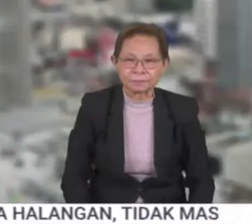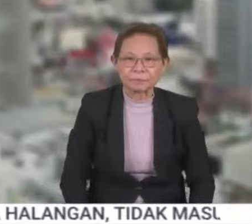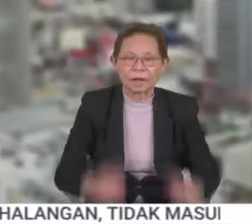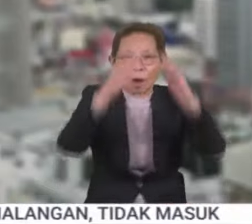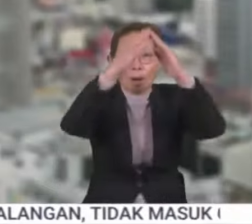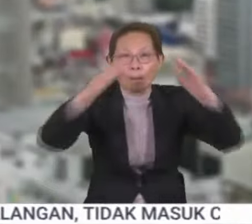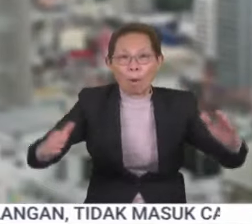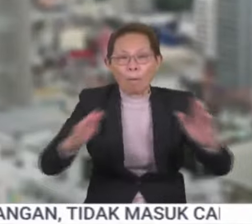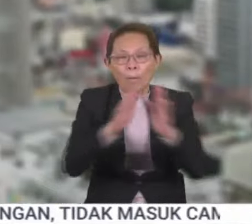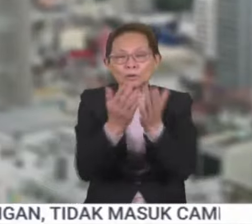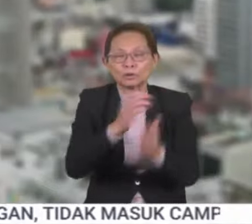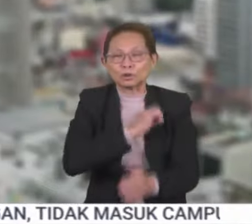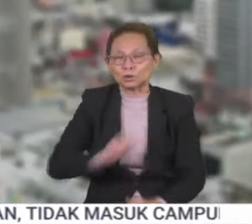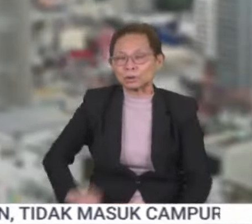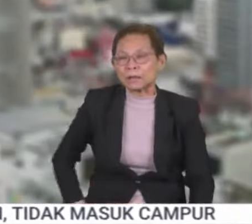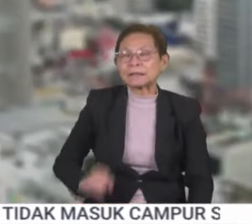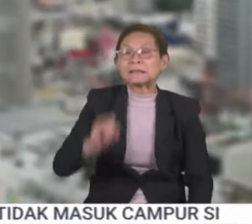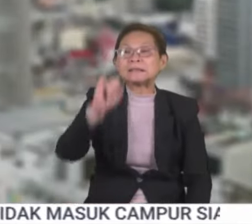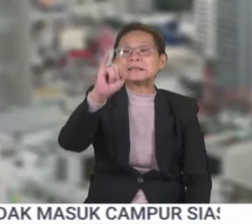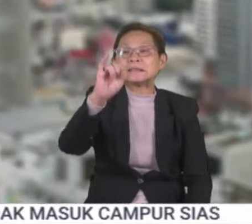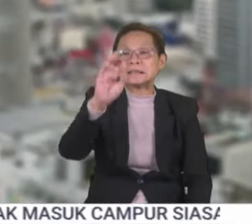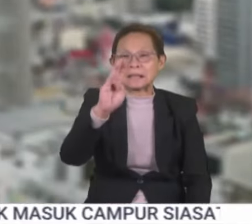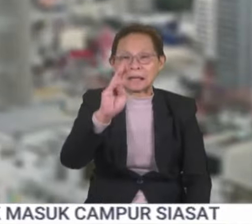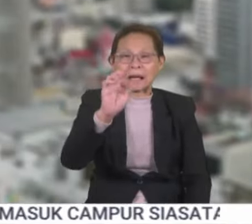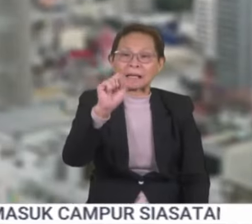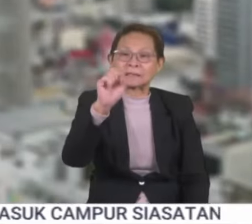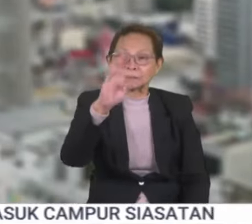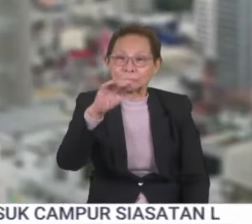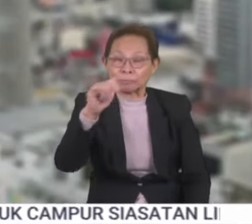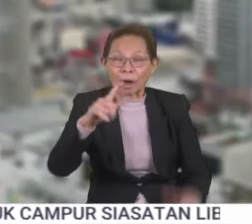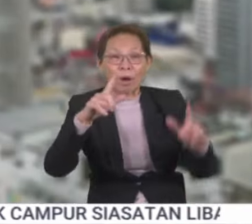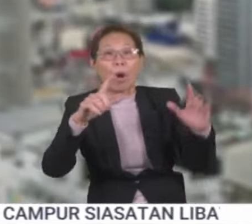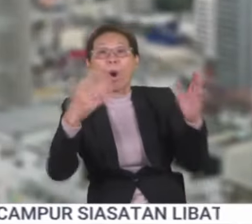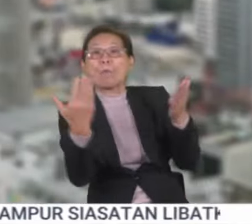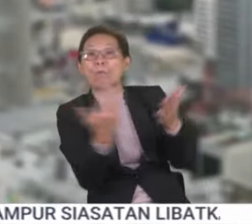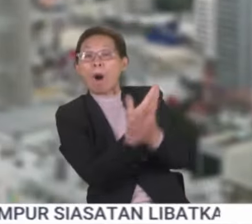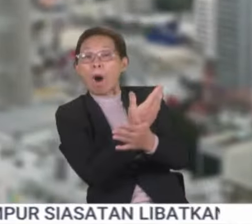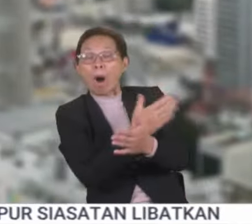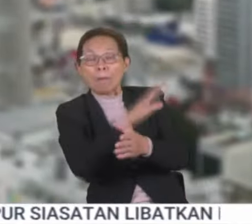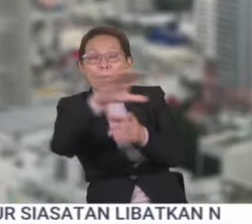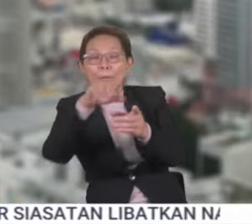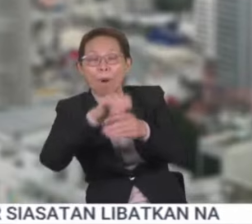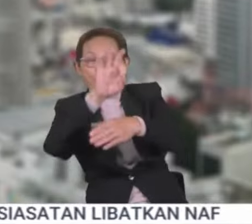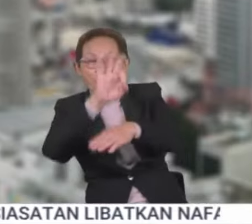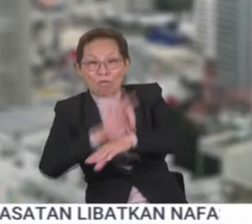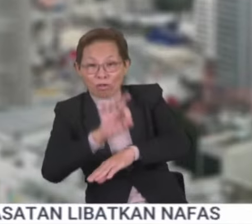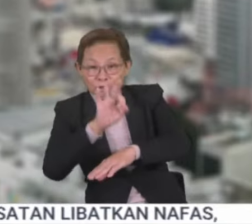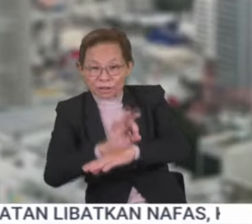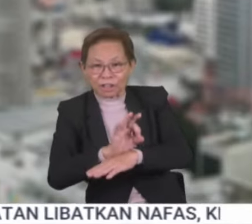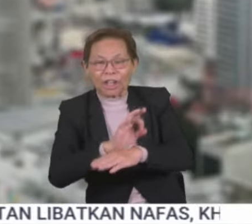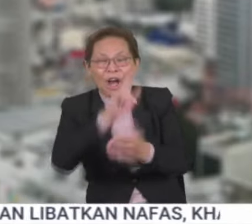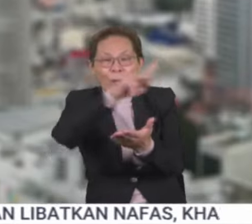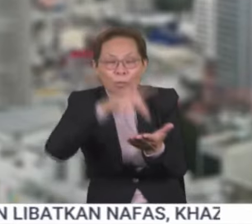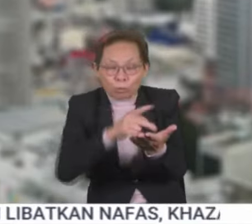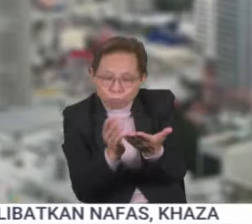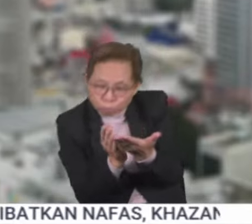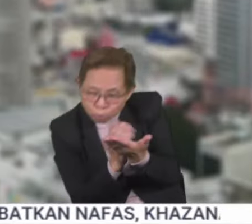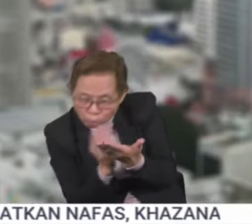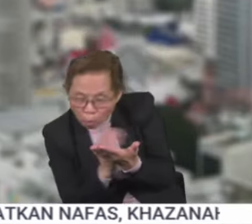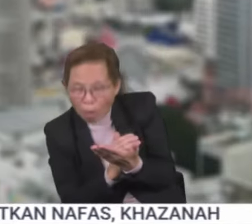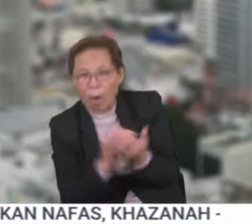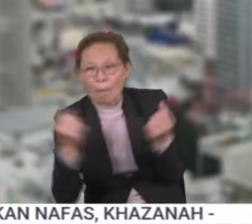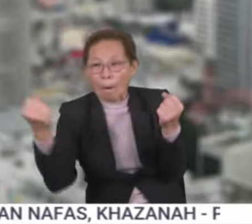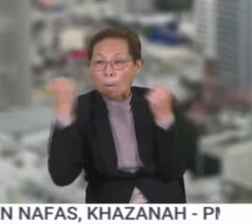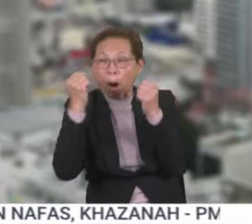perpustakaan Sultan Ismail di Johor Bahru kini berwajah baru dan melangkaui fungsi sebagai pusat rujukan pemerkasaan